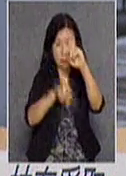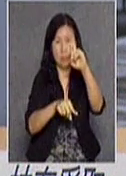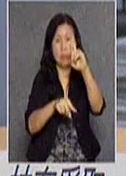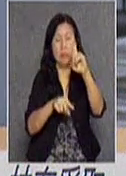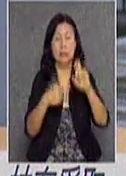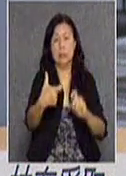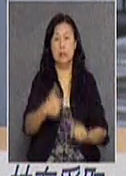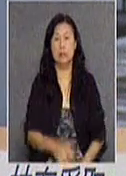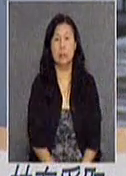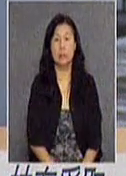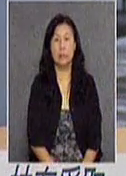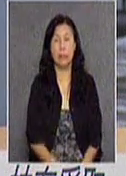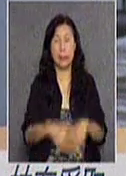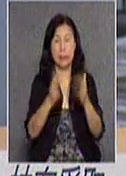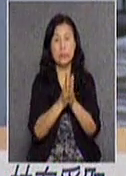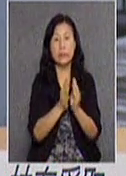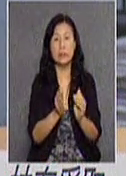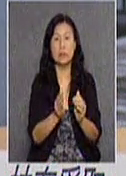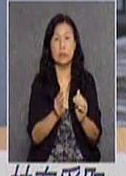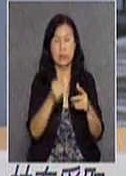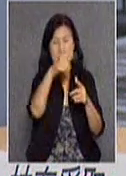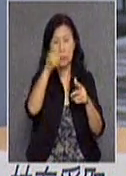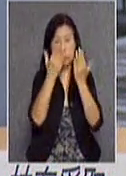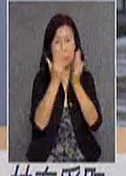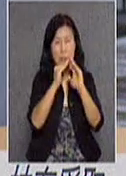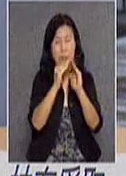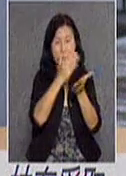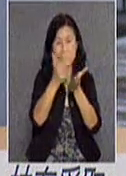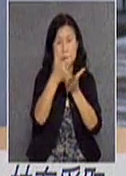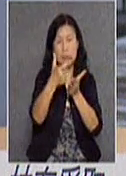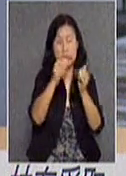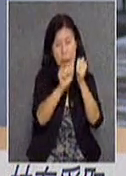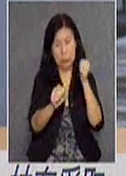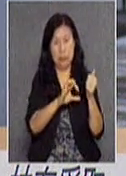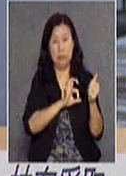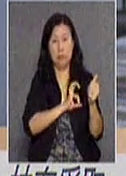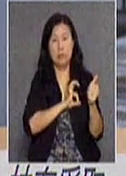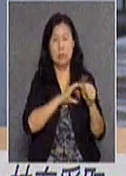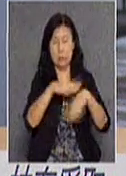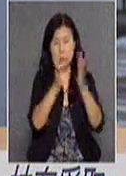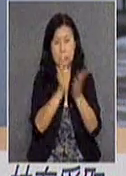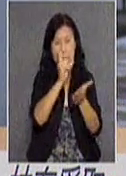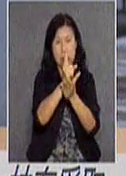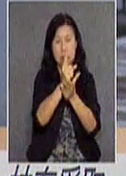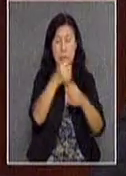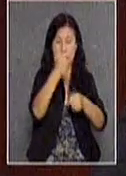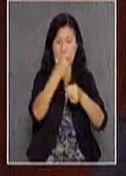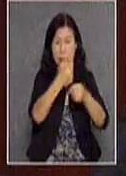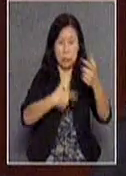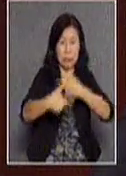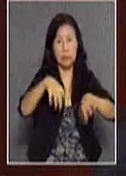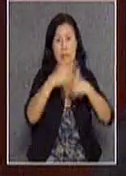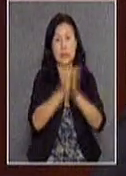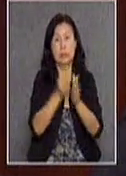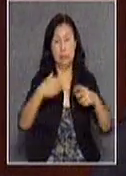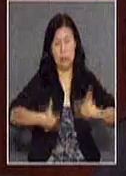147億3,559,000元，大約相當於大學教育資助委員會的全年運作開支。 現在各位提出的待決